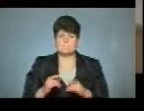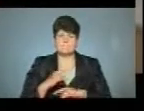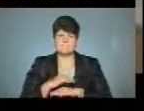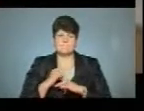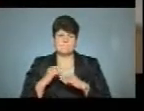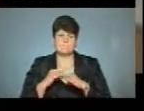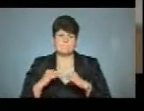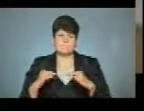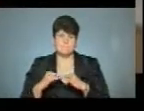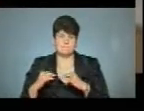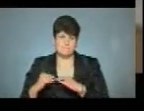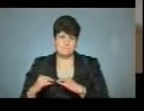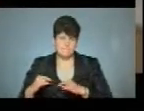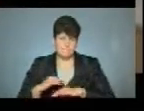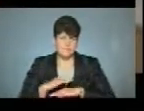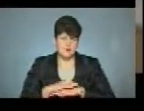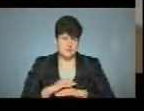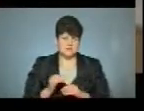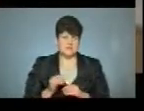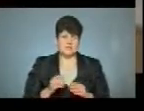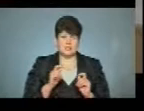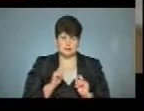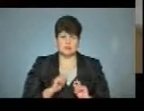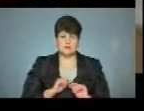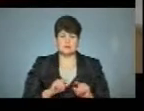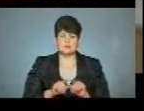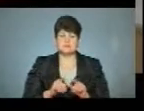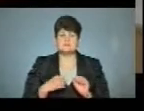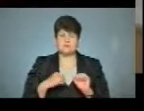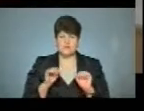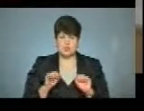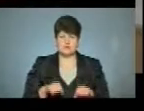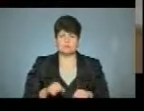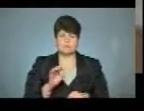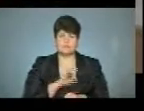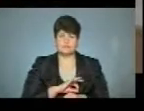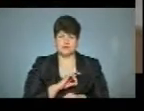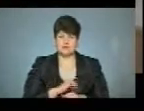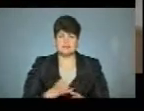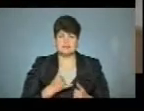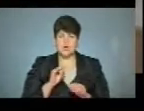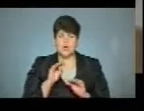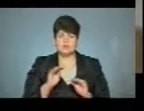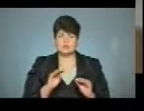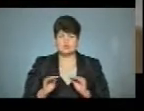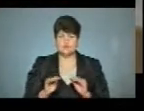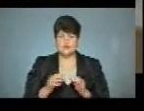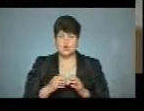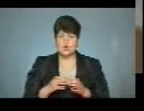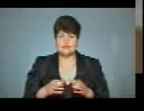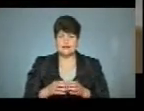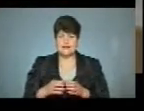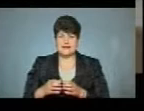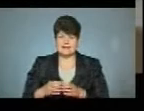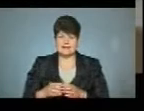які теж нам подарували, ми зможемо використати для облаштування осередків, саме